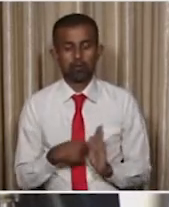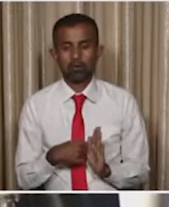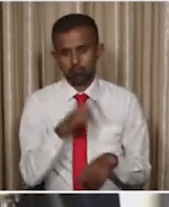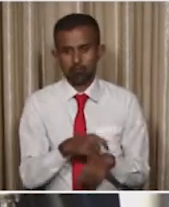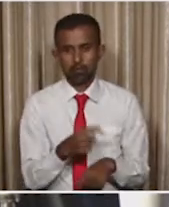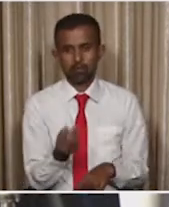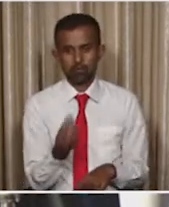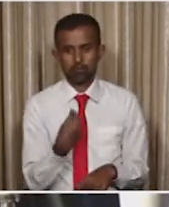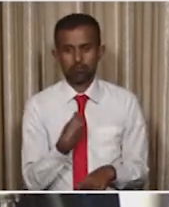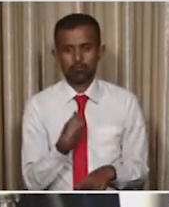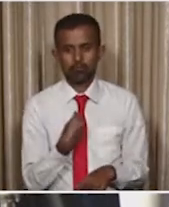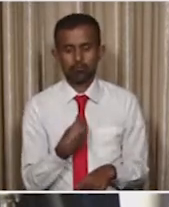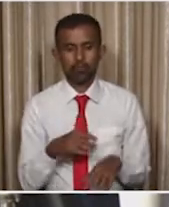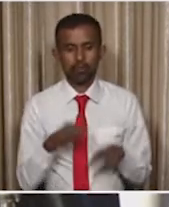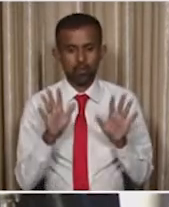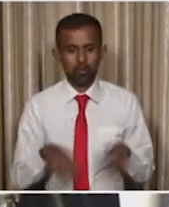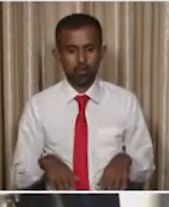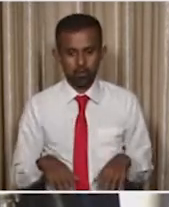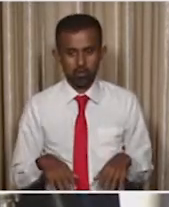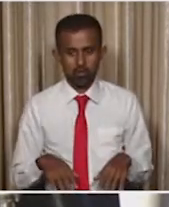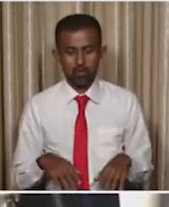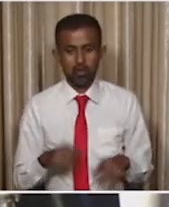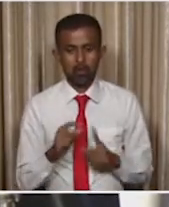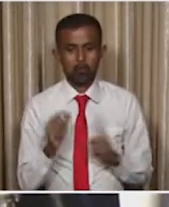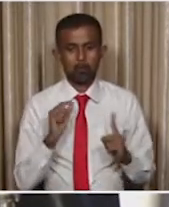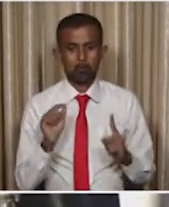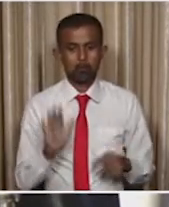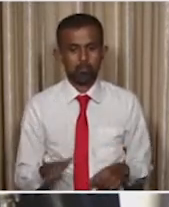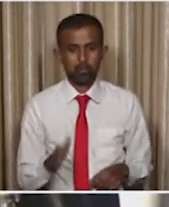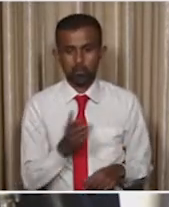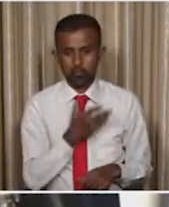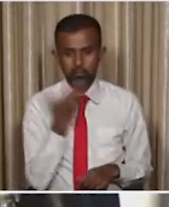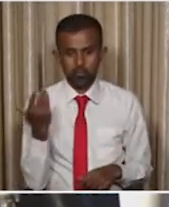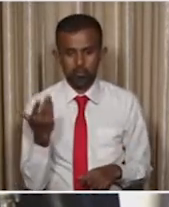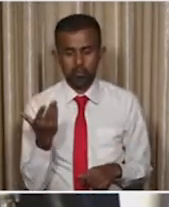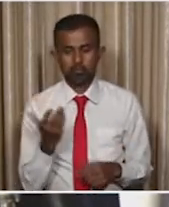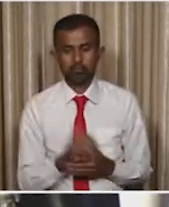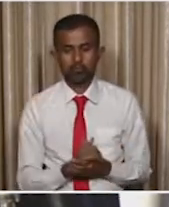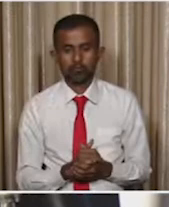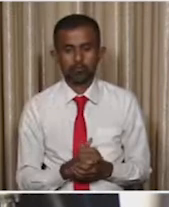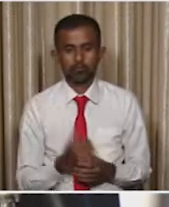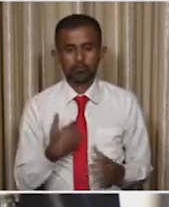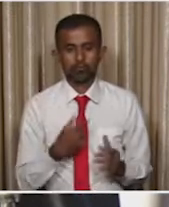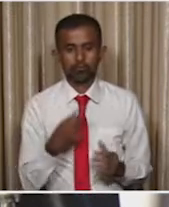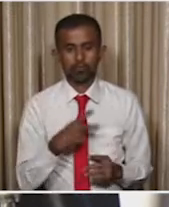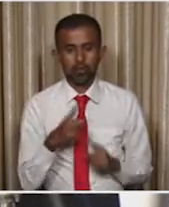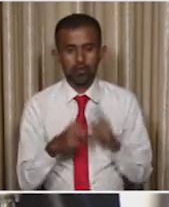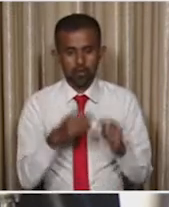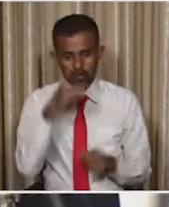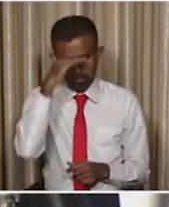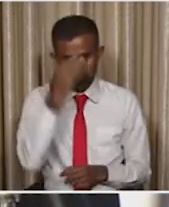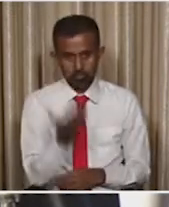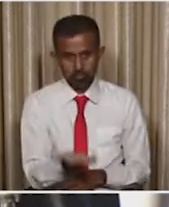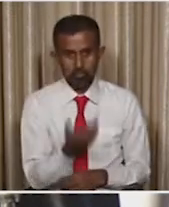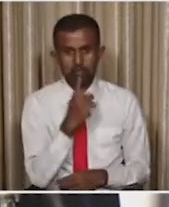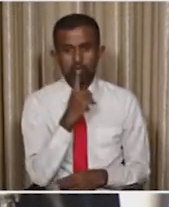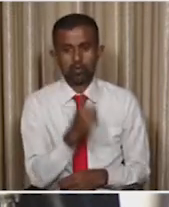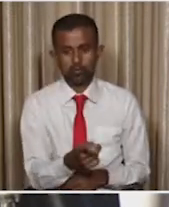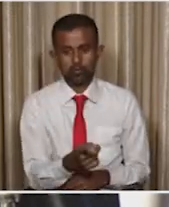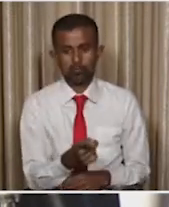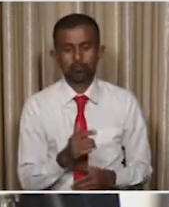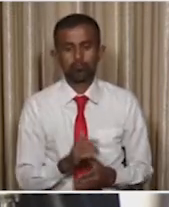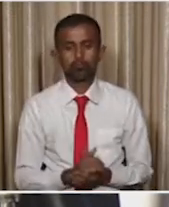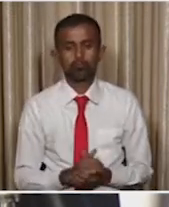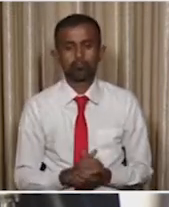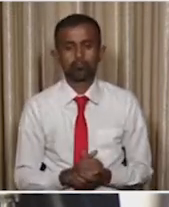செய்து கொள்ள விரும்புகின்றேன் என்னுடைய நண்பர் பிரதி சபாநாயர் அவர்களுக்கு ஒரு வேண்டுகோளாக விடுக்கிறேன் அடுத்ததாக இந்த இடத்திலே ஒரு விடயத்தை